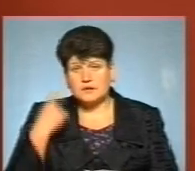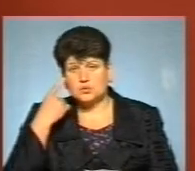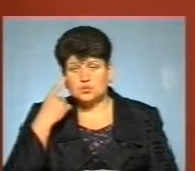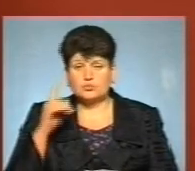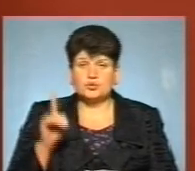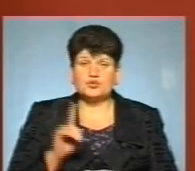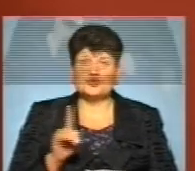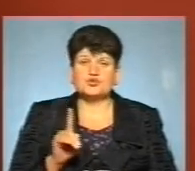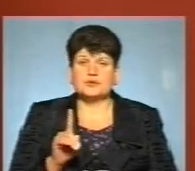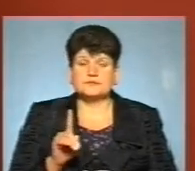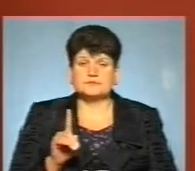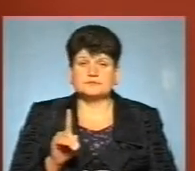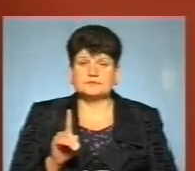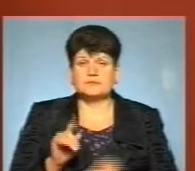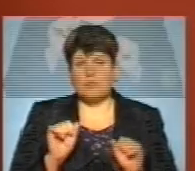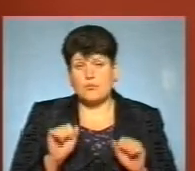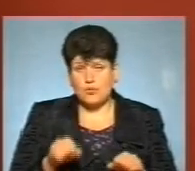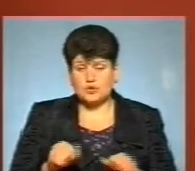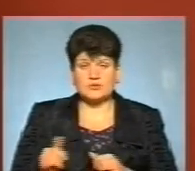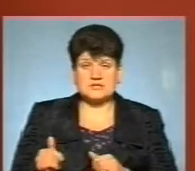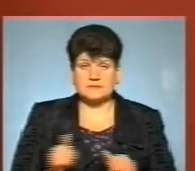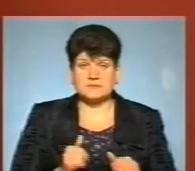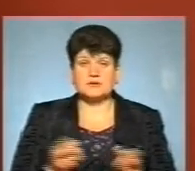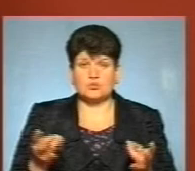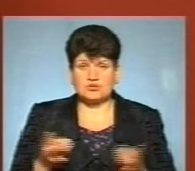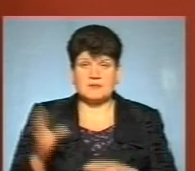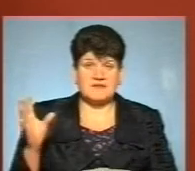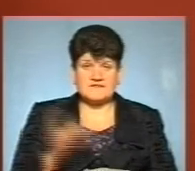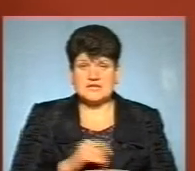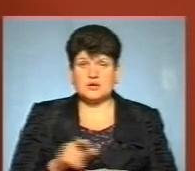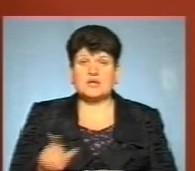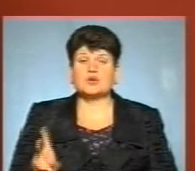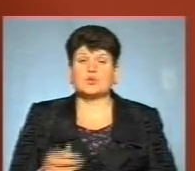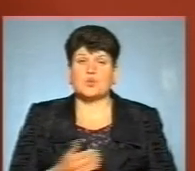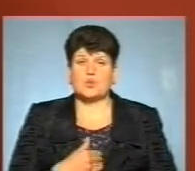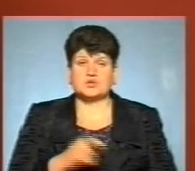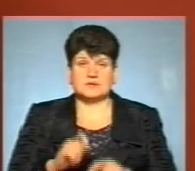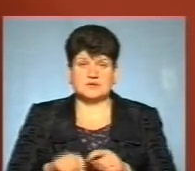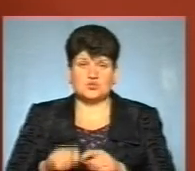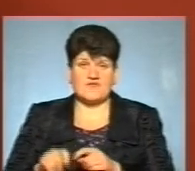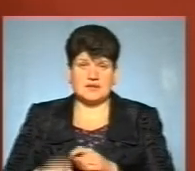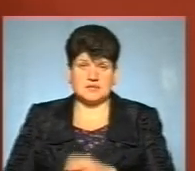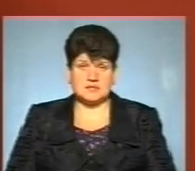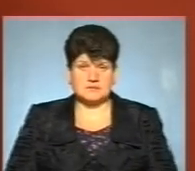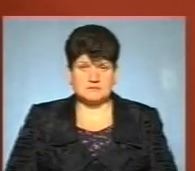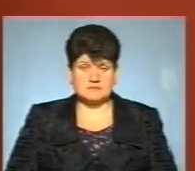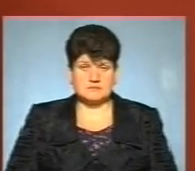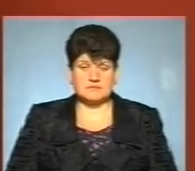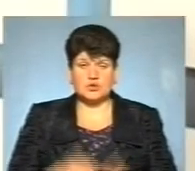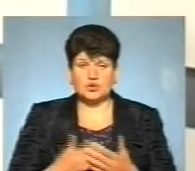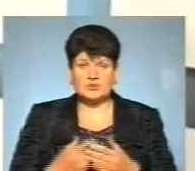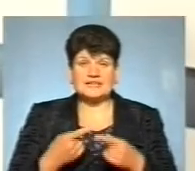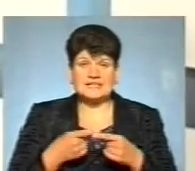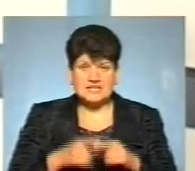що ми можемо забезпечити потреби всіх людей, хто захоче протестуватися. Тобто